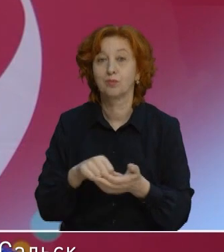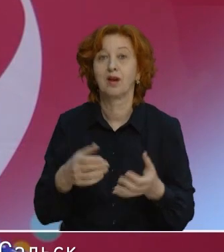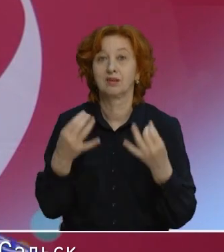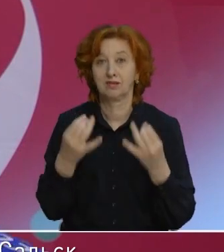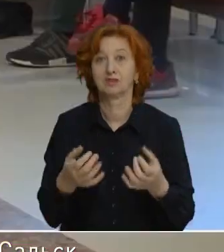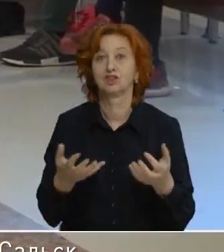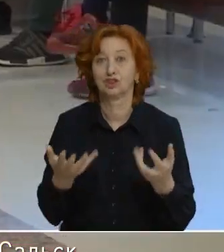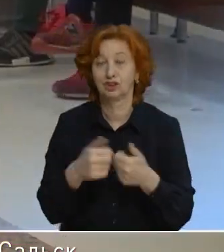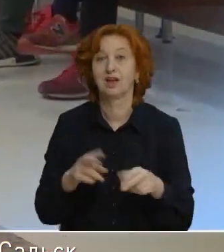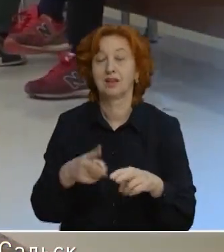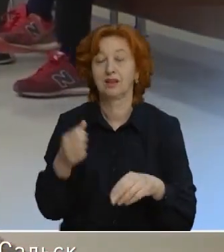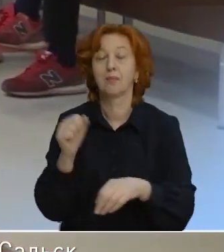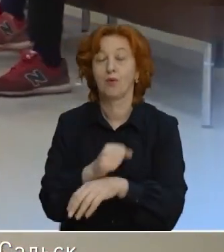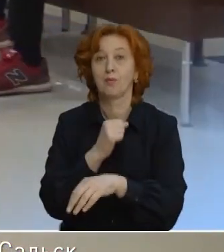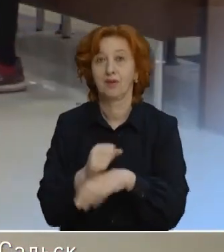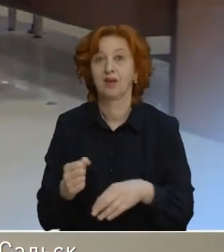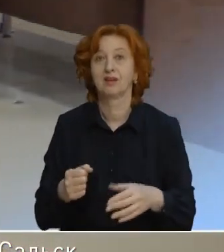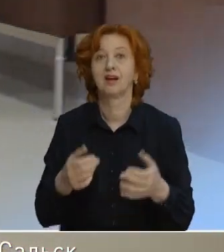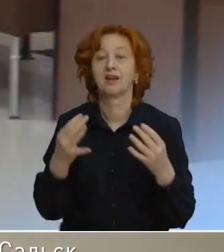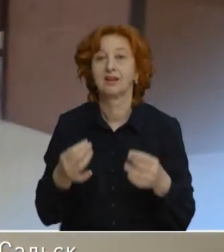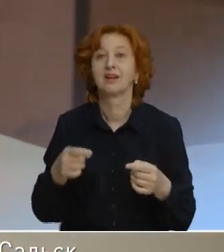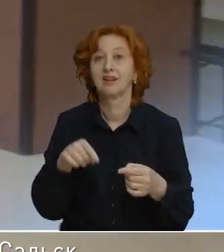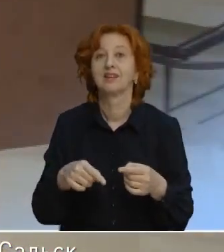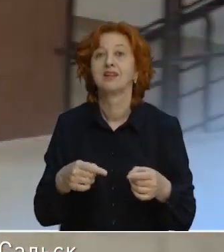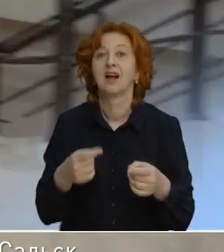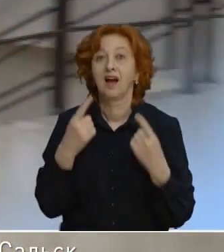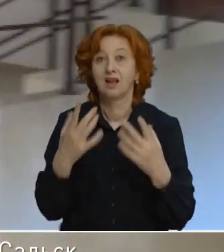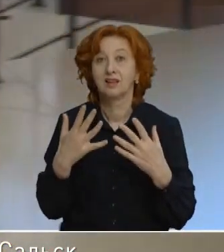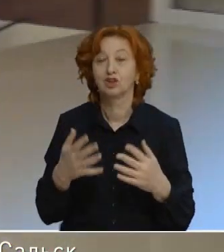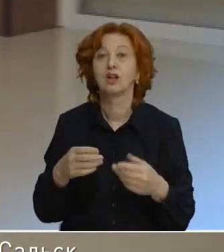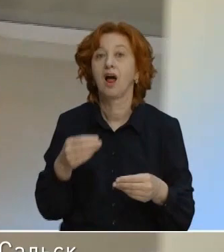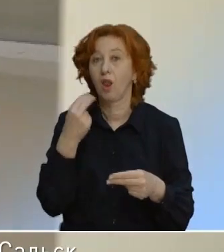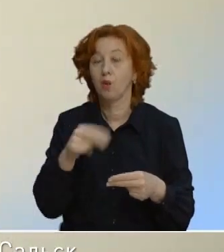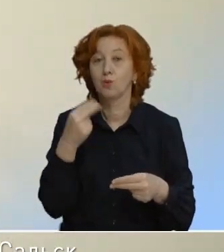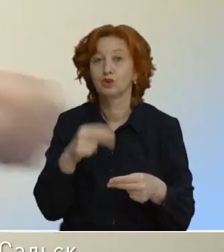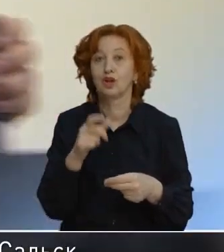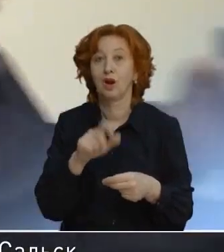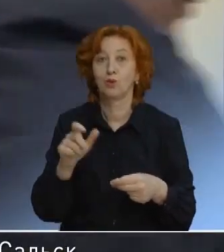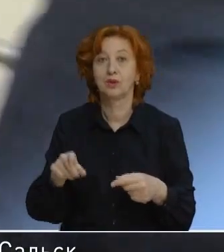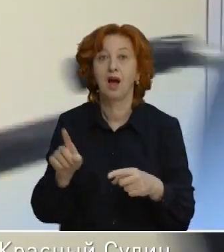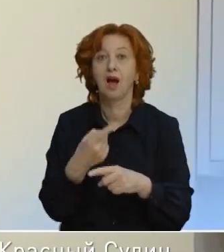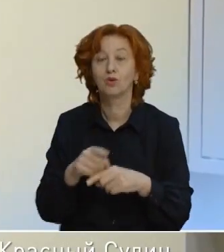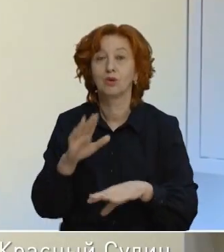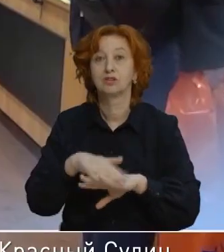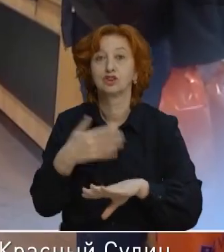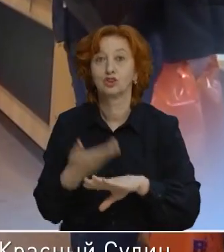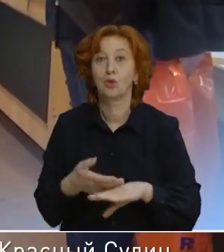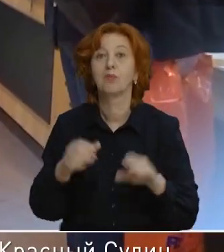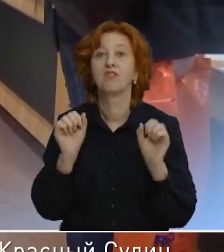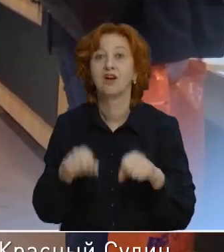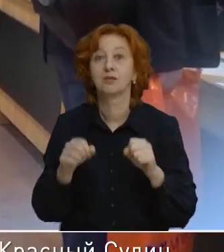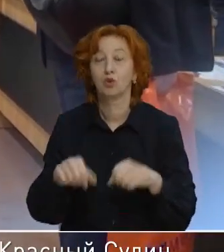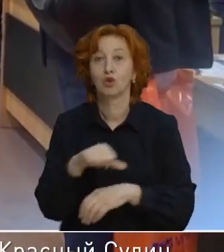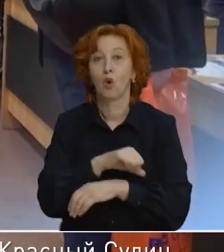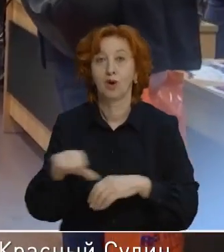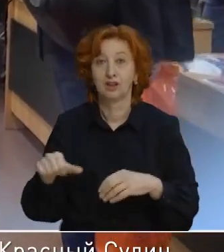считаю, что это уже победа. Принять себя таким, какой ты есть, и поверить в лучшее для людей с ограниченными физическими возможностями – это